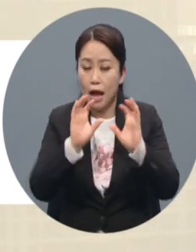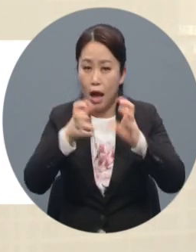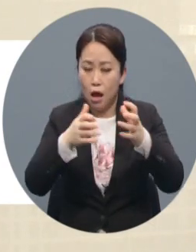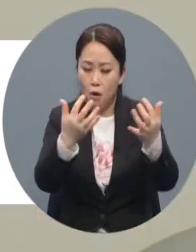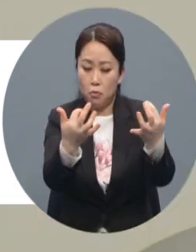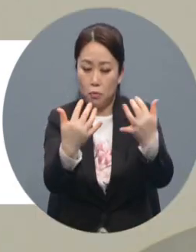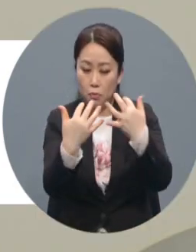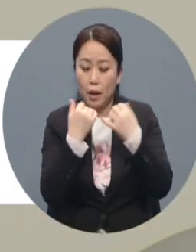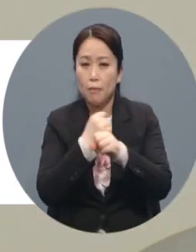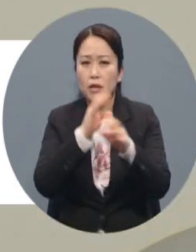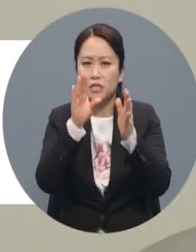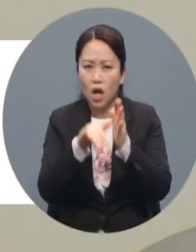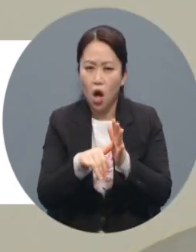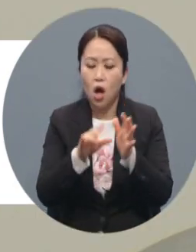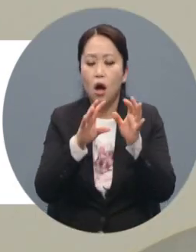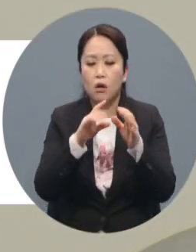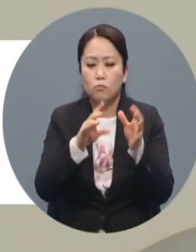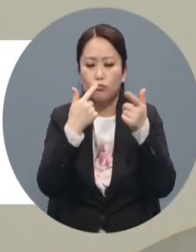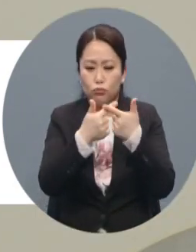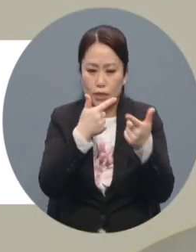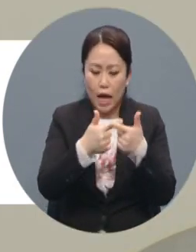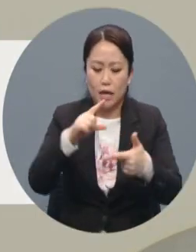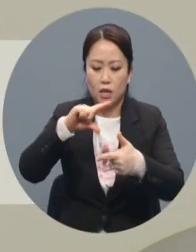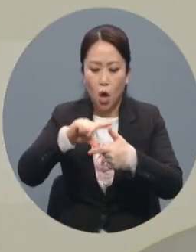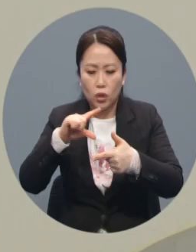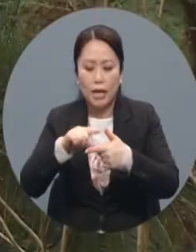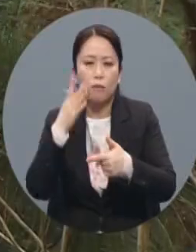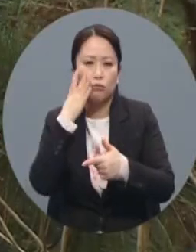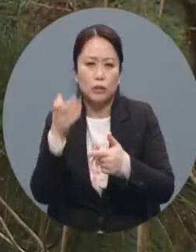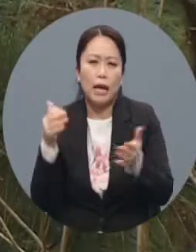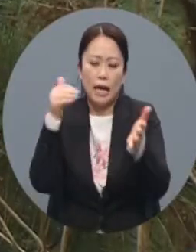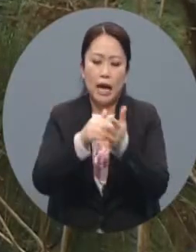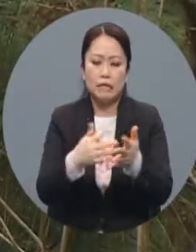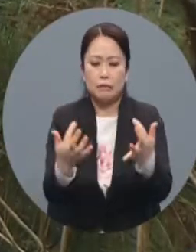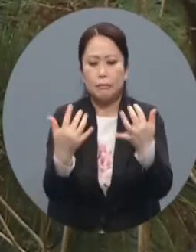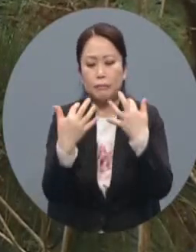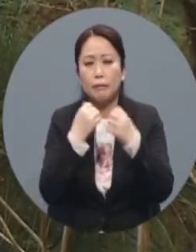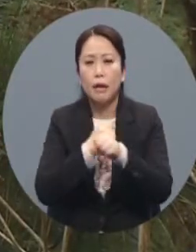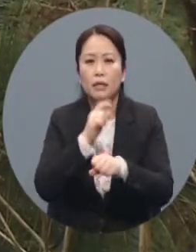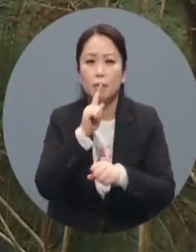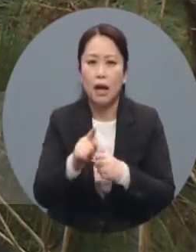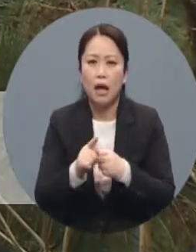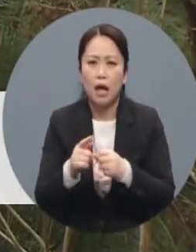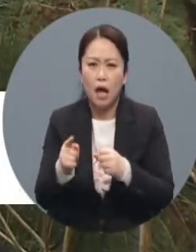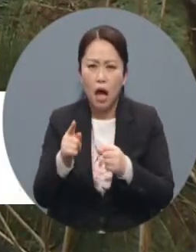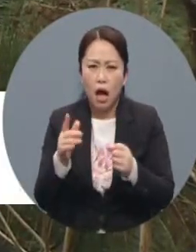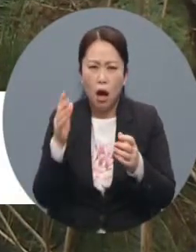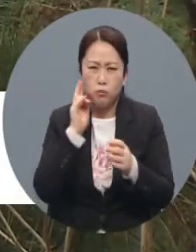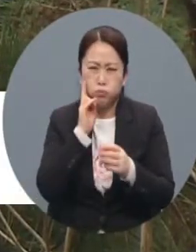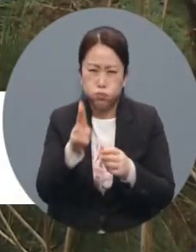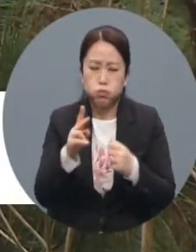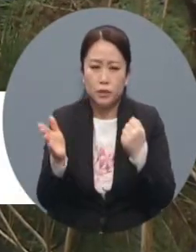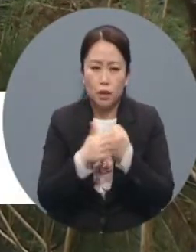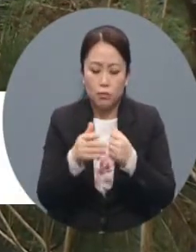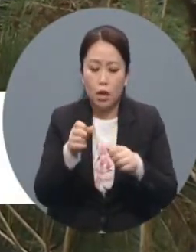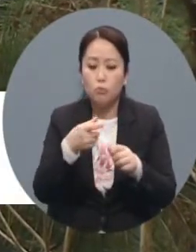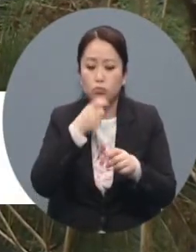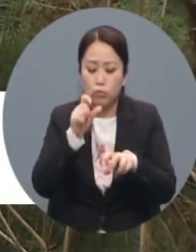전 지역에 황사 경보가 발효 중입니다. 대기 상태가 악화되면서 살수차까지